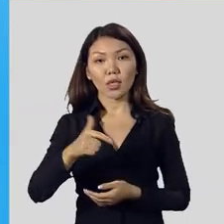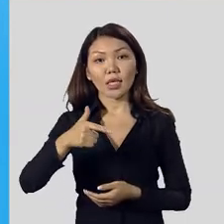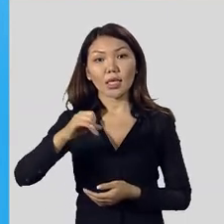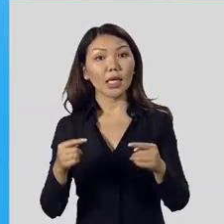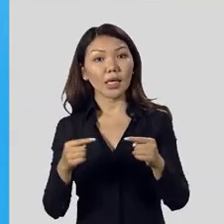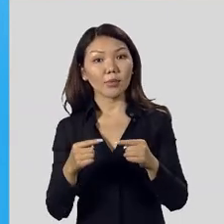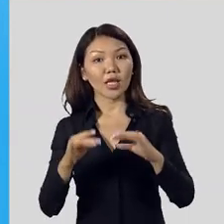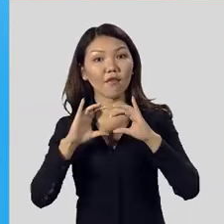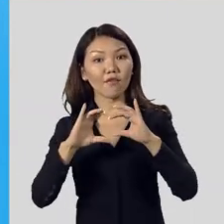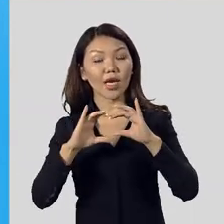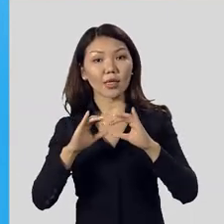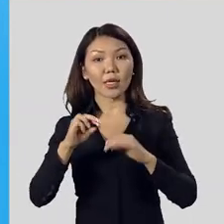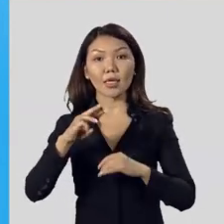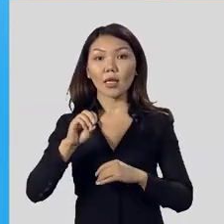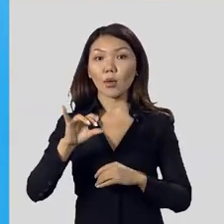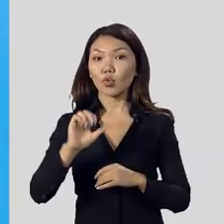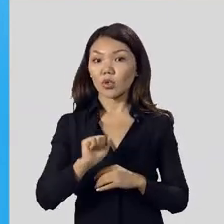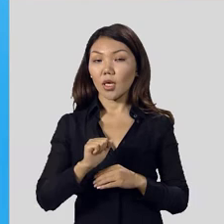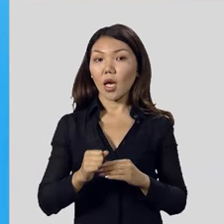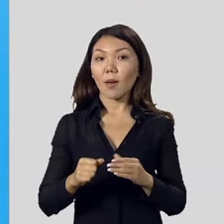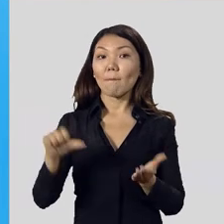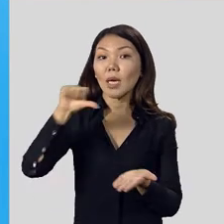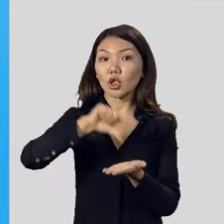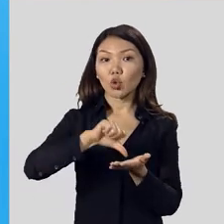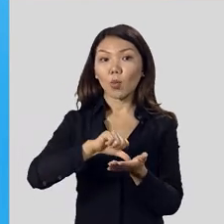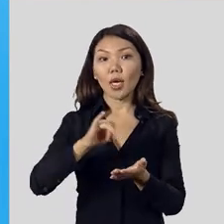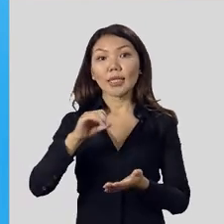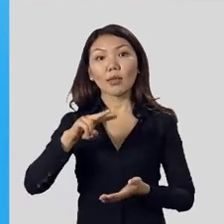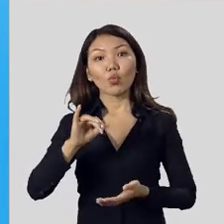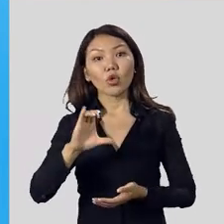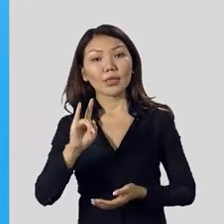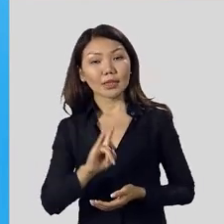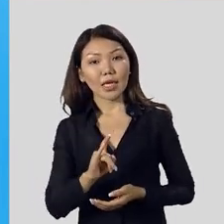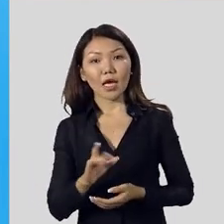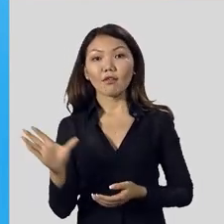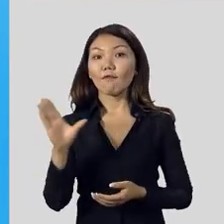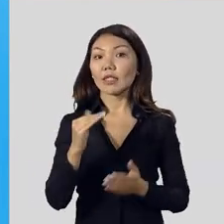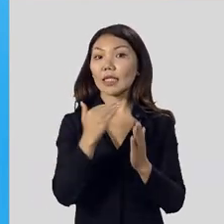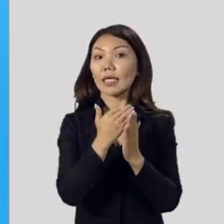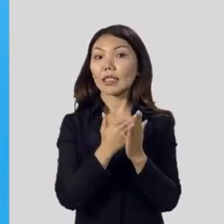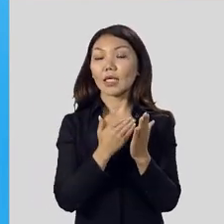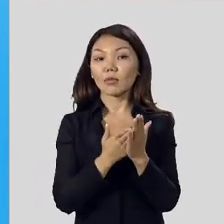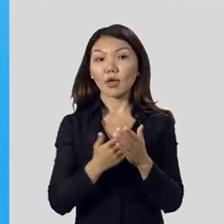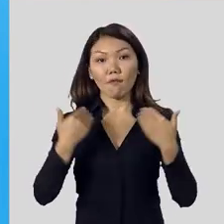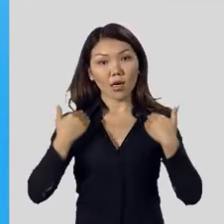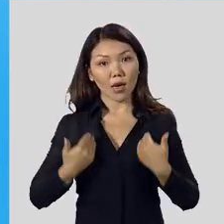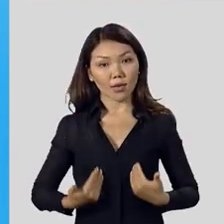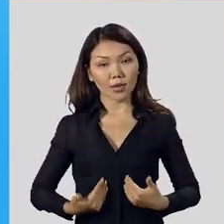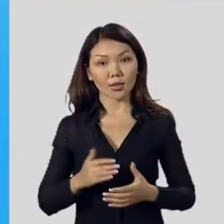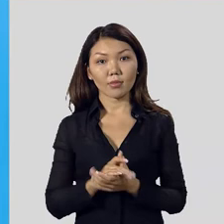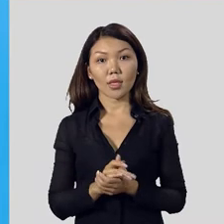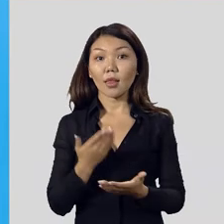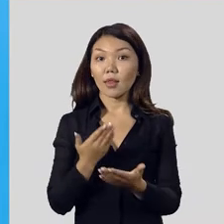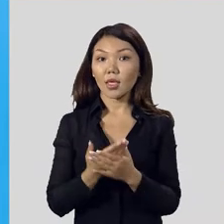Именно в ядра таламуса поступают импульсы от всех рецепторов организма, и